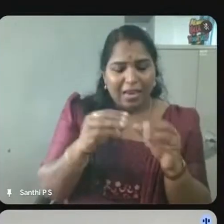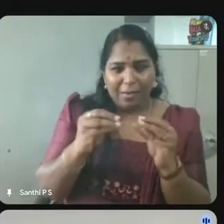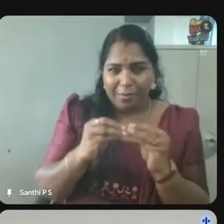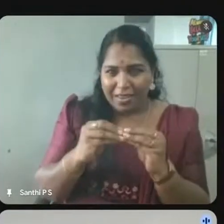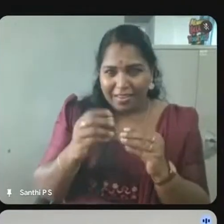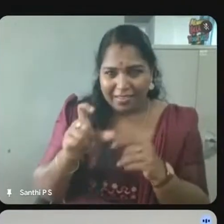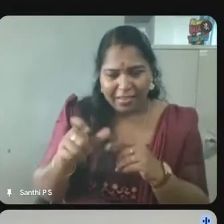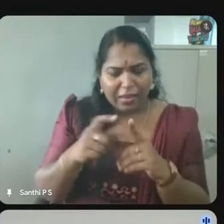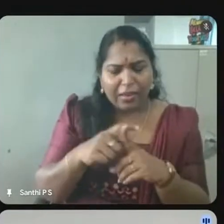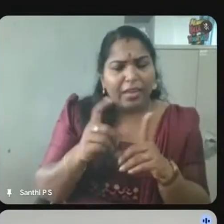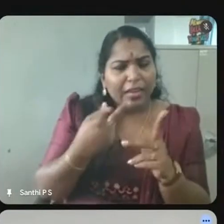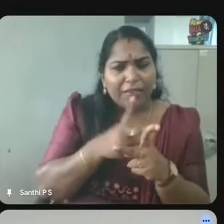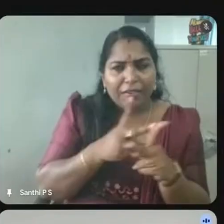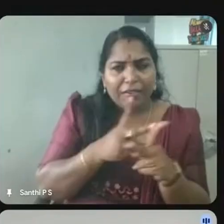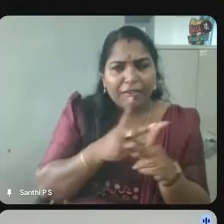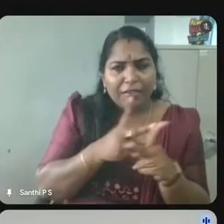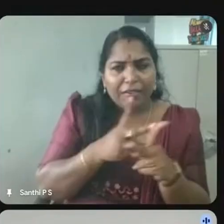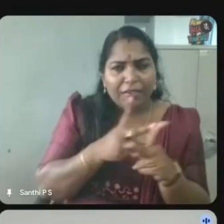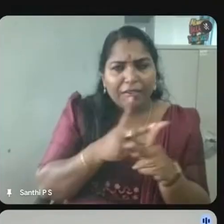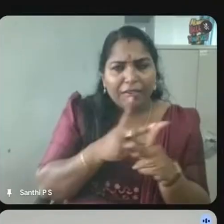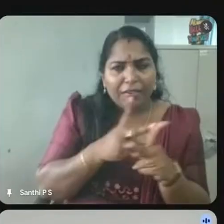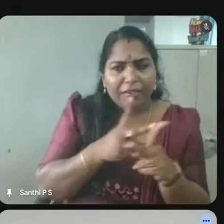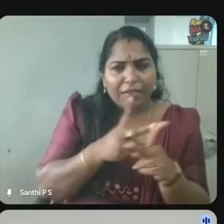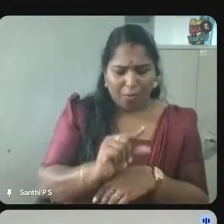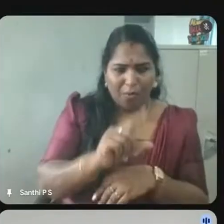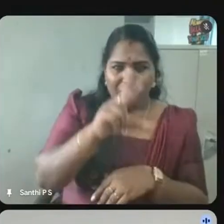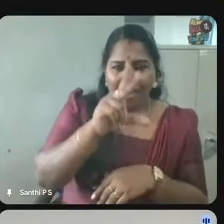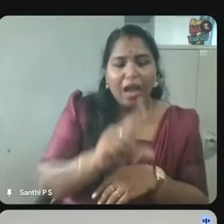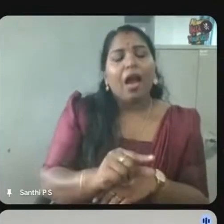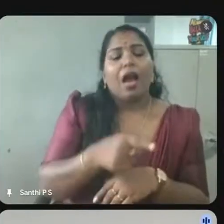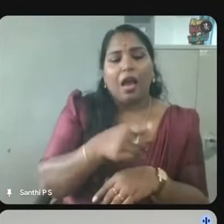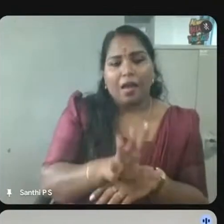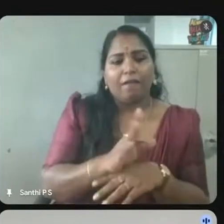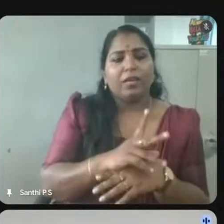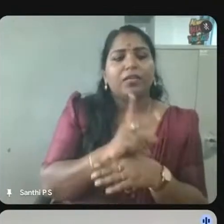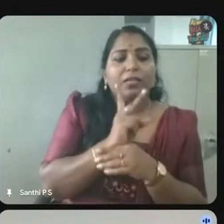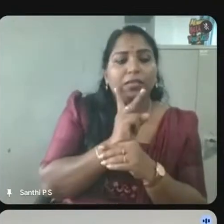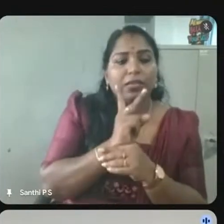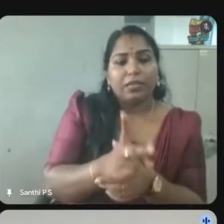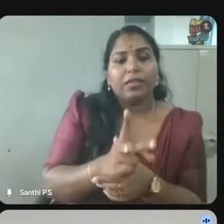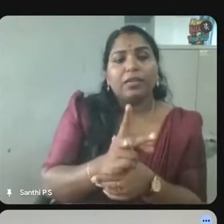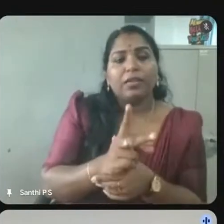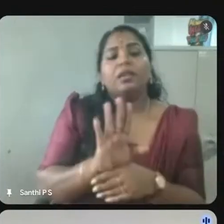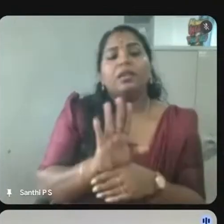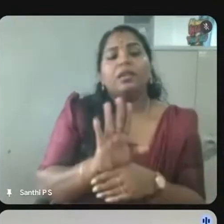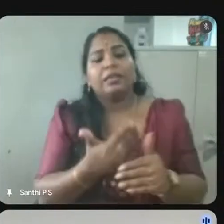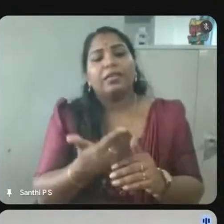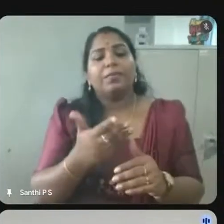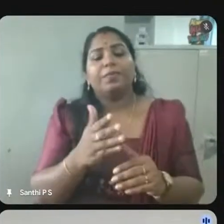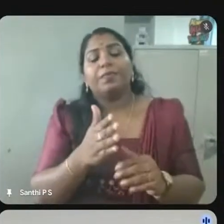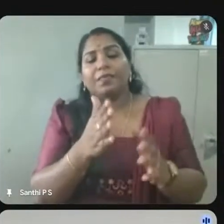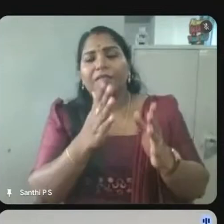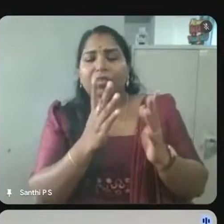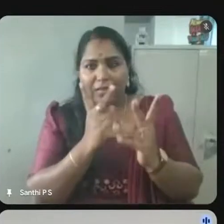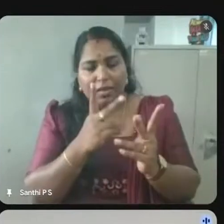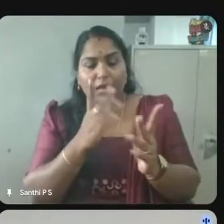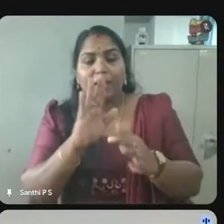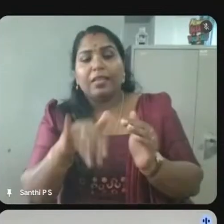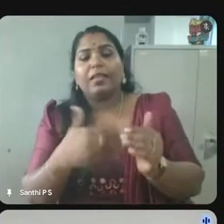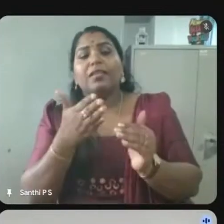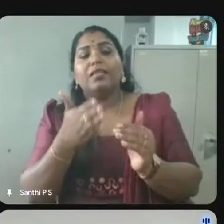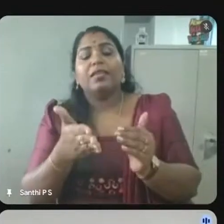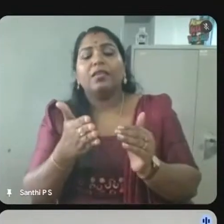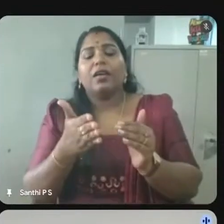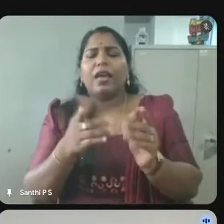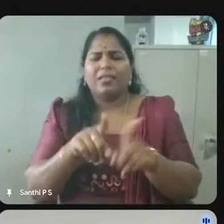എത്രയാണ് കാഴ്ച എന്ന് നമ്മൾ നിശ്ചയിക്കുന്ന ഒരവസ്ഥ. രണ്ടാമത്തെ കാഴ്ചക്കുറവ് എന്ന് പറഞ്ഞാൽ വിഷ്വൽ ഫീൽഡ്. ഒരാൾക്ക് ഇപ്പൊ സെൻട്രലി നല്ല വിഷൻ